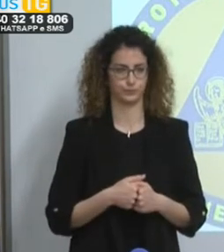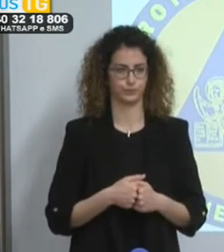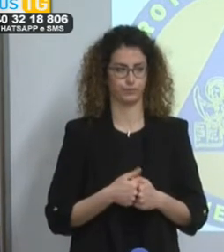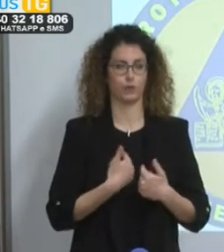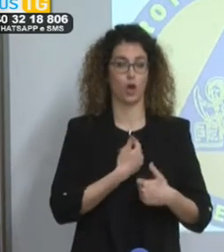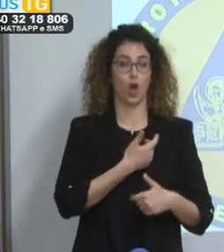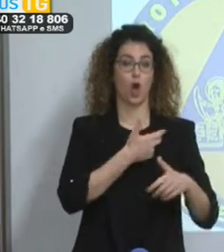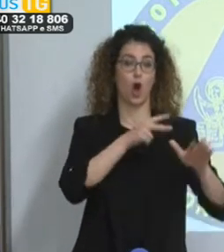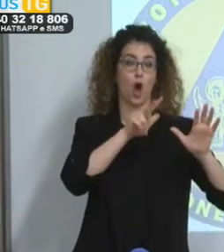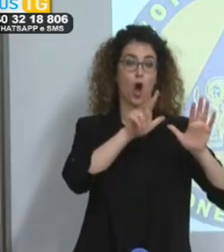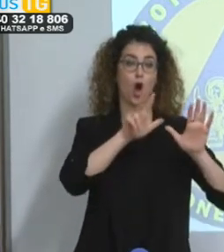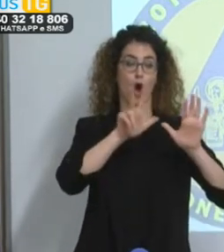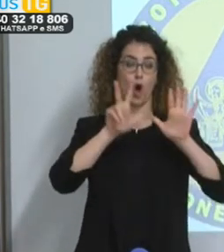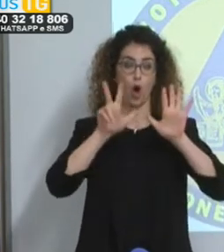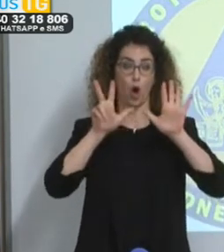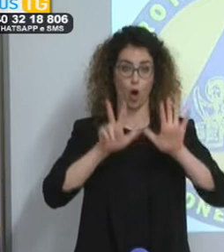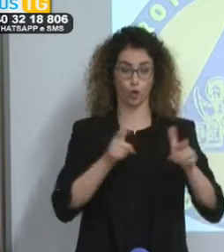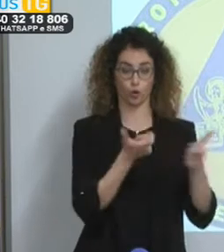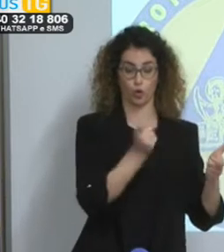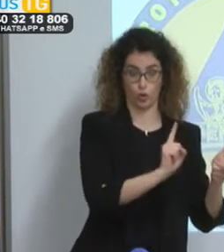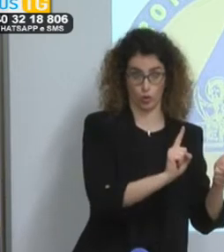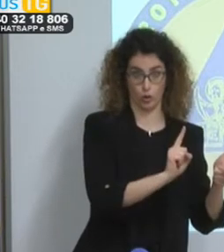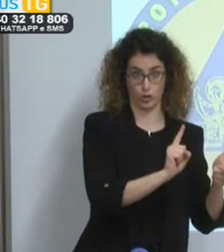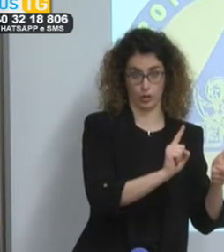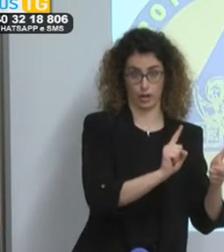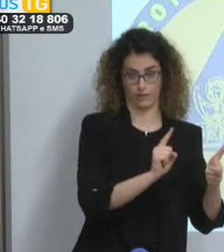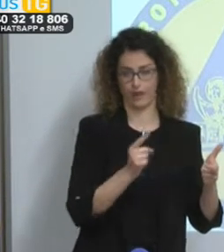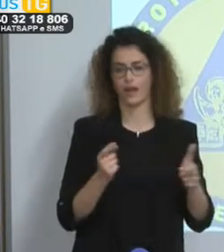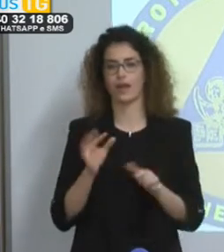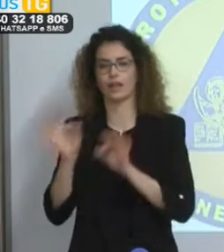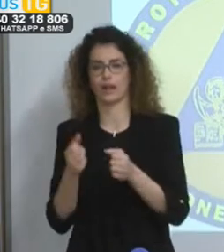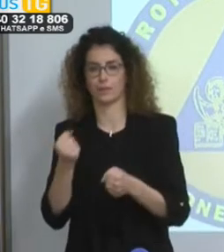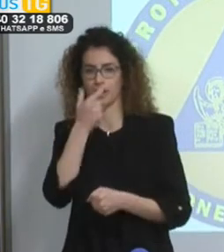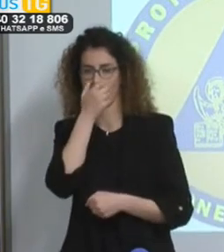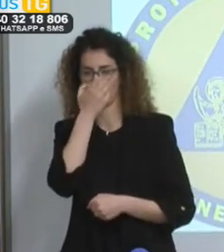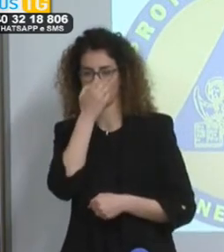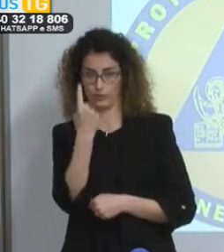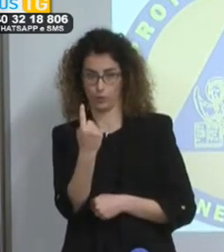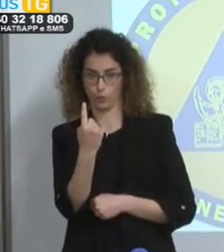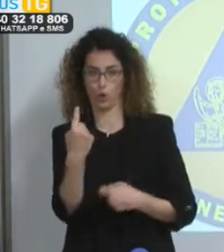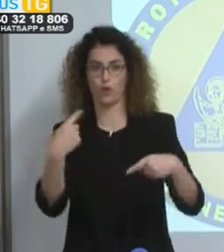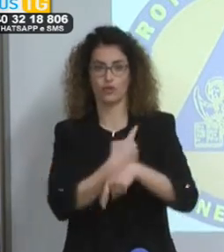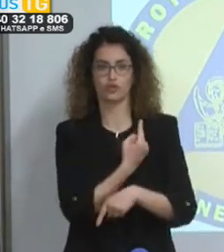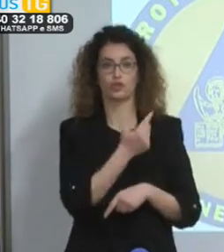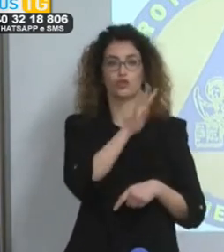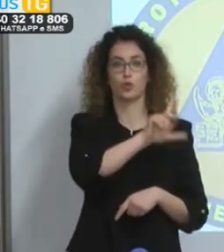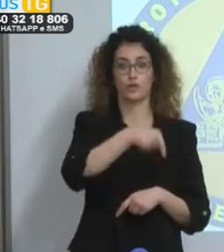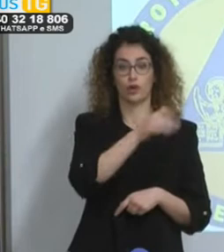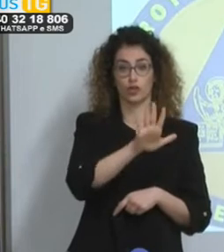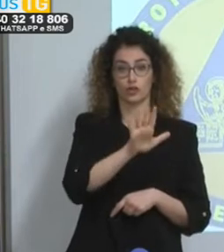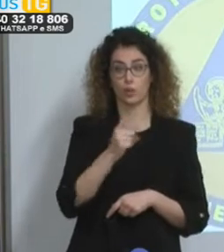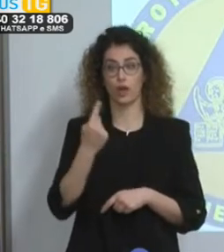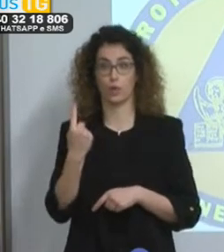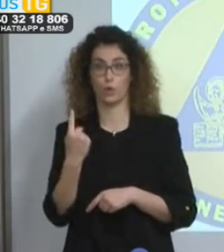da 8 area non critica su una terapia intensiva a 5,5 su una terapia intensiva. Vuol dire che il